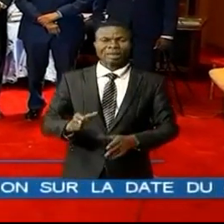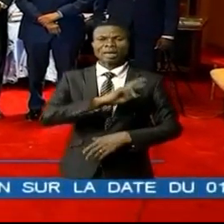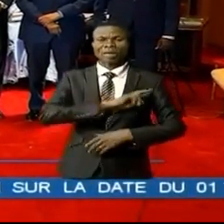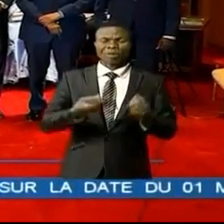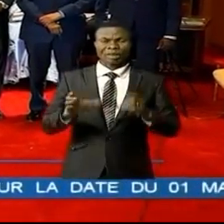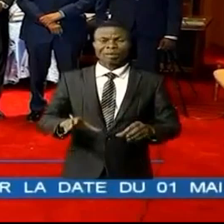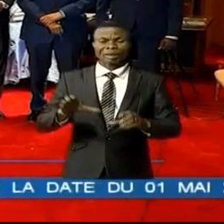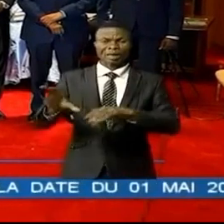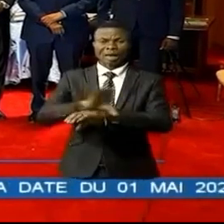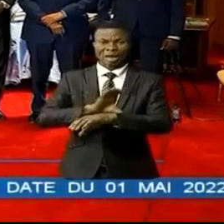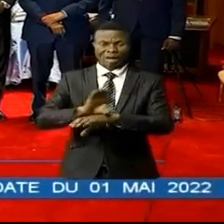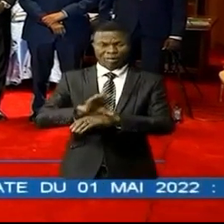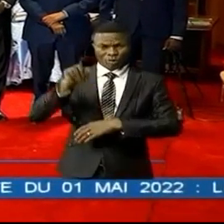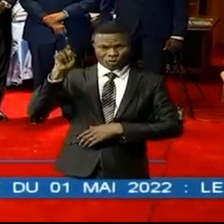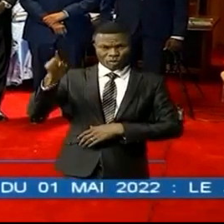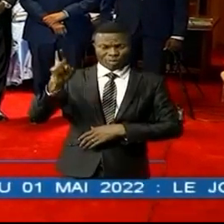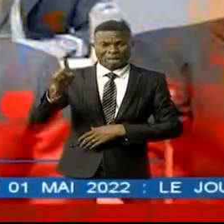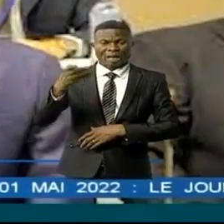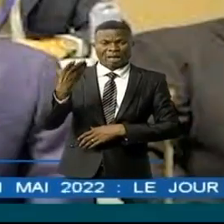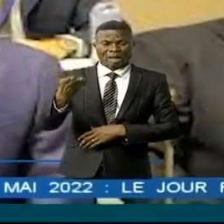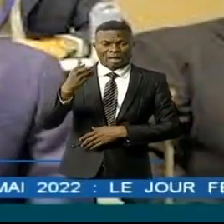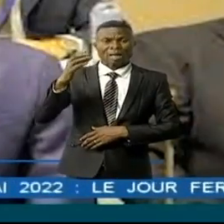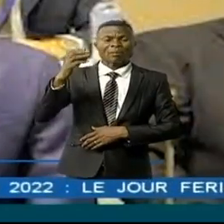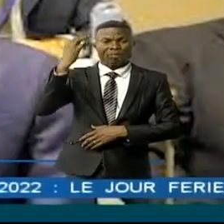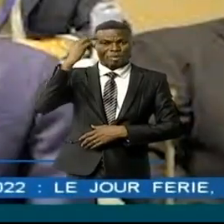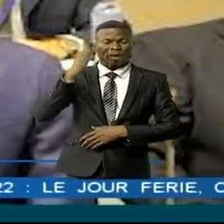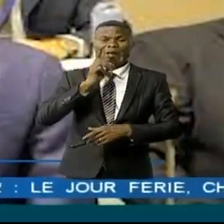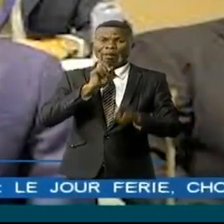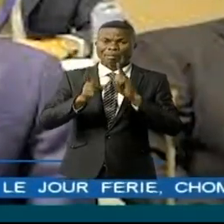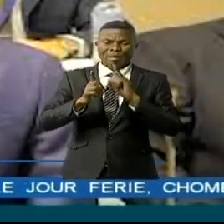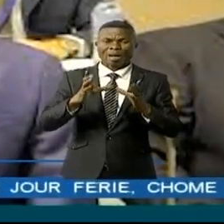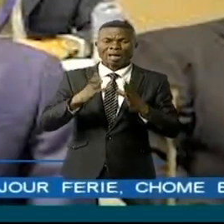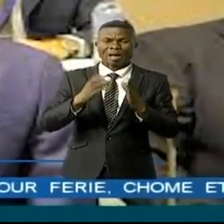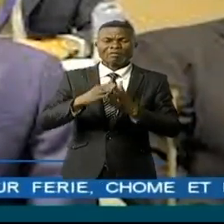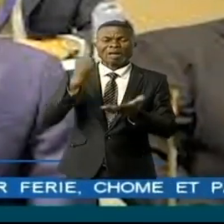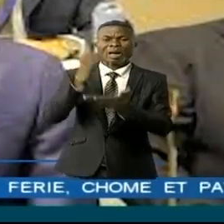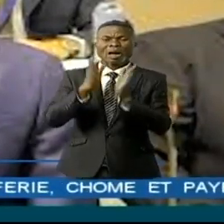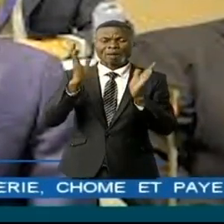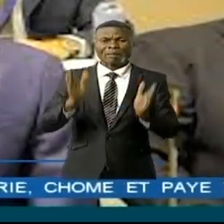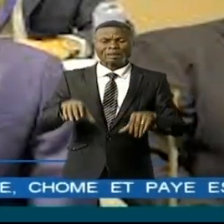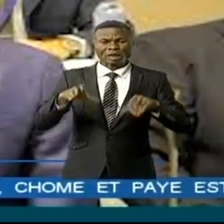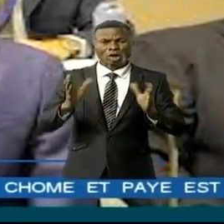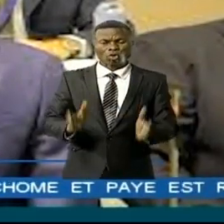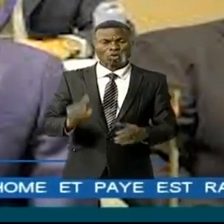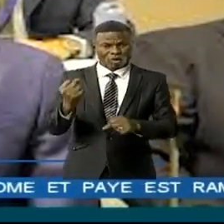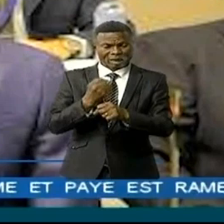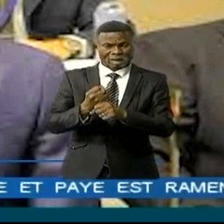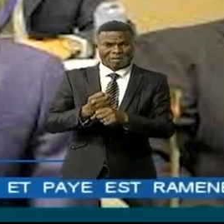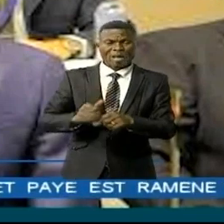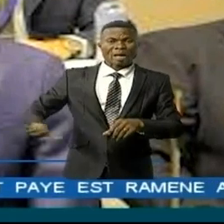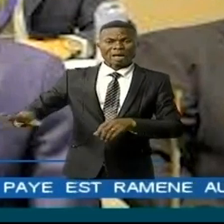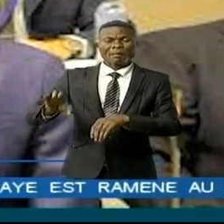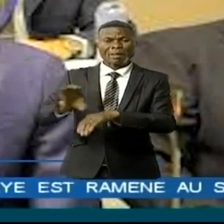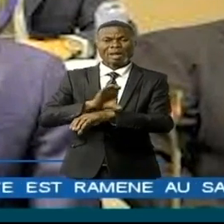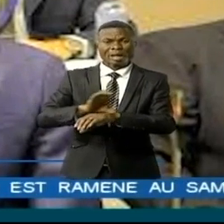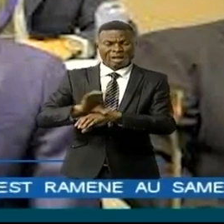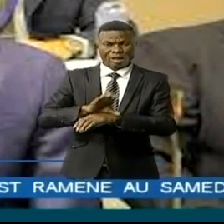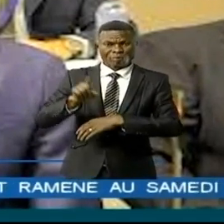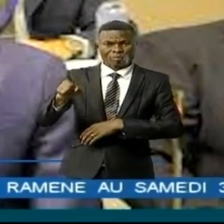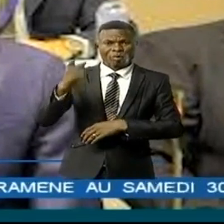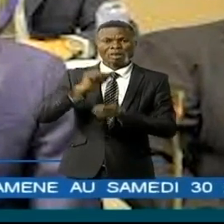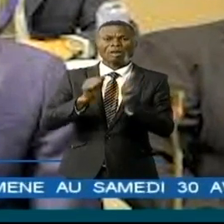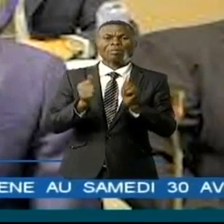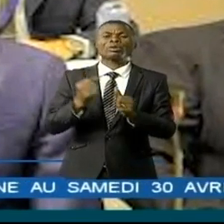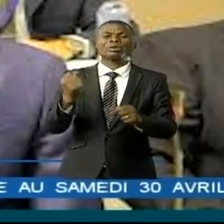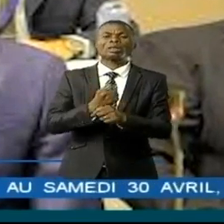Cameroun. Sur place, il a échangé avec les diplomates congolais en poste au Cameroun sur le